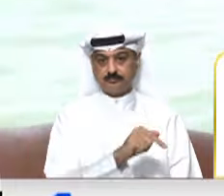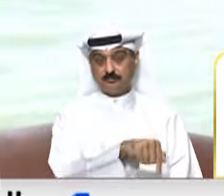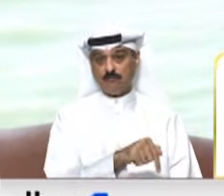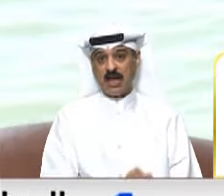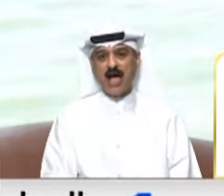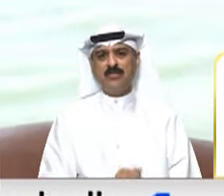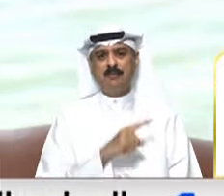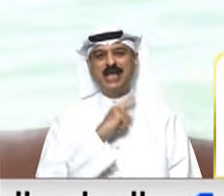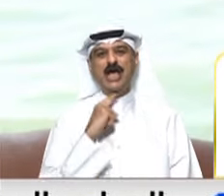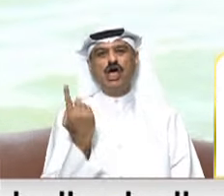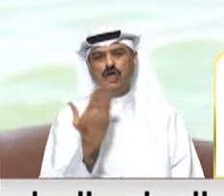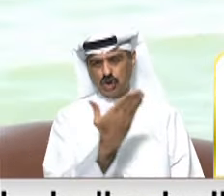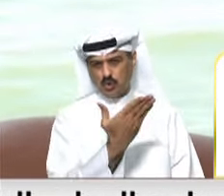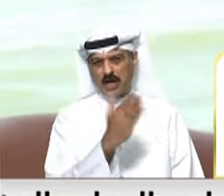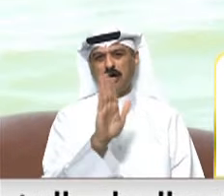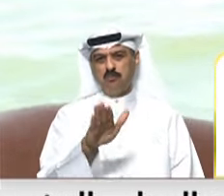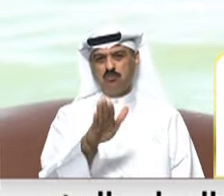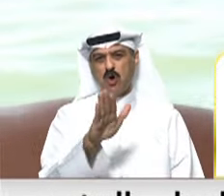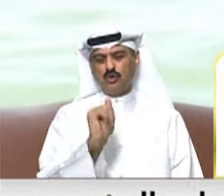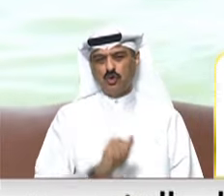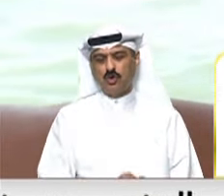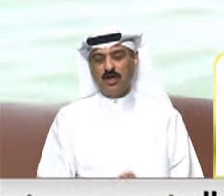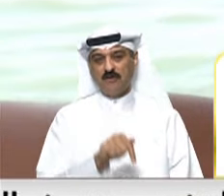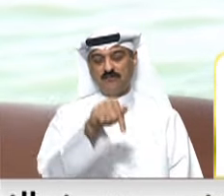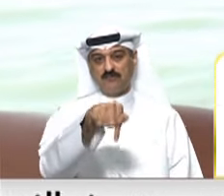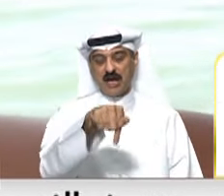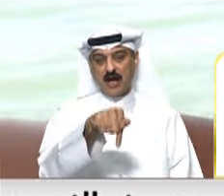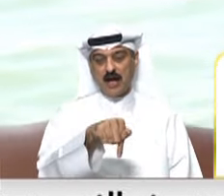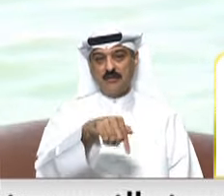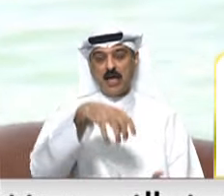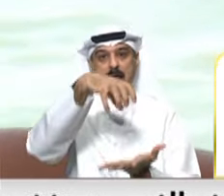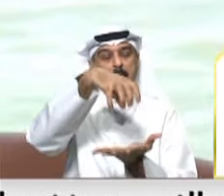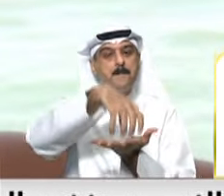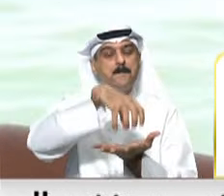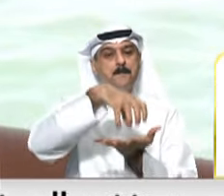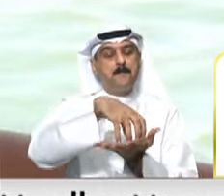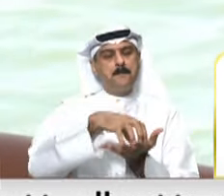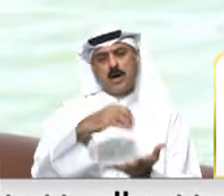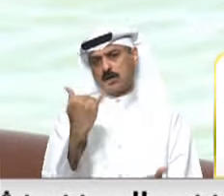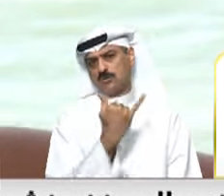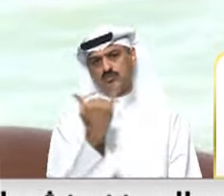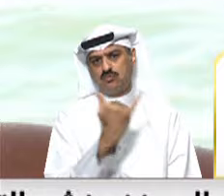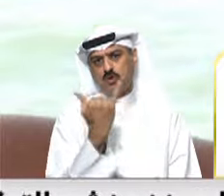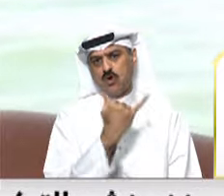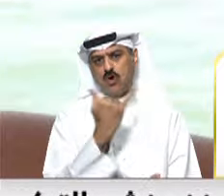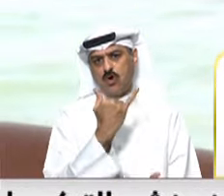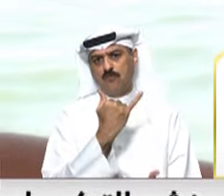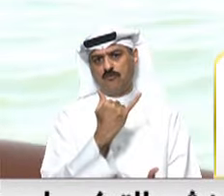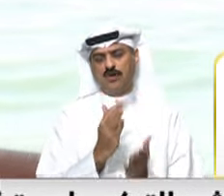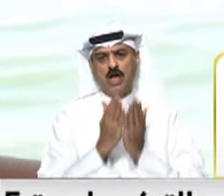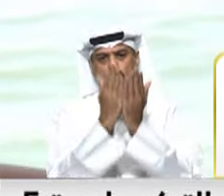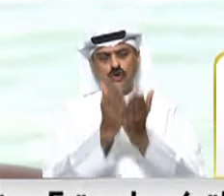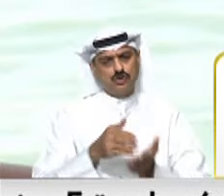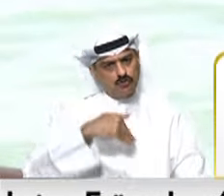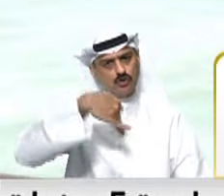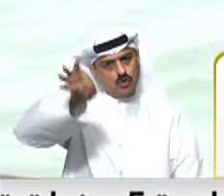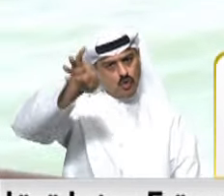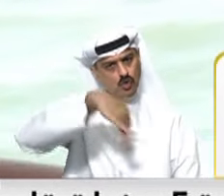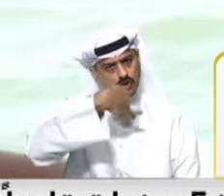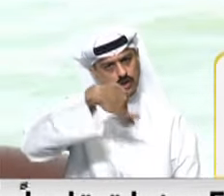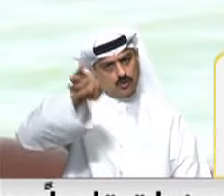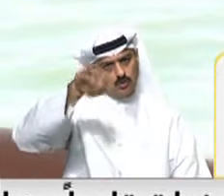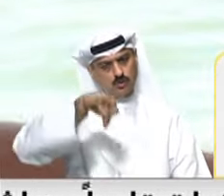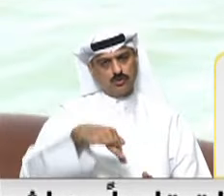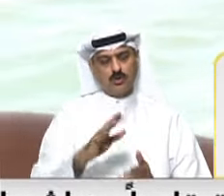الكويت. مينا شويخ ومينا الدوحة يعتبرون من المواني الحيوية اللي فيها حركة ملاحية نشطة